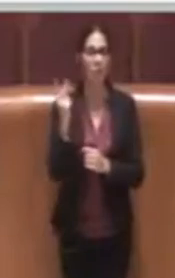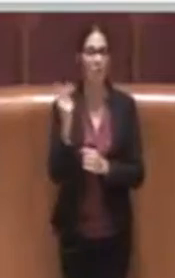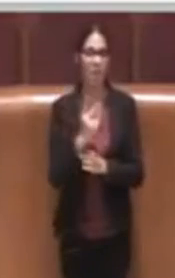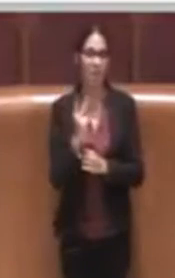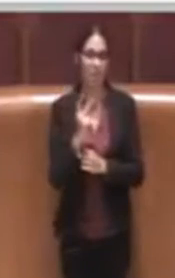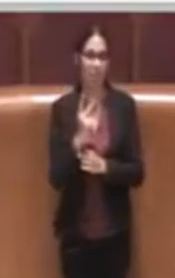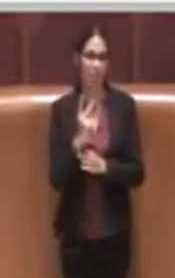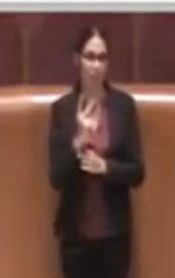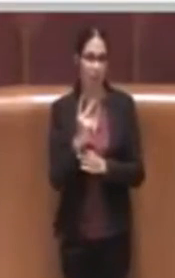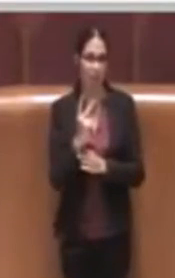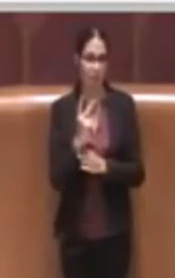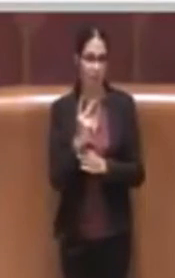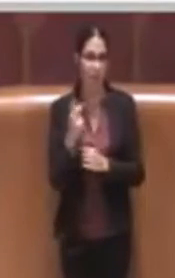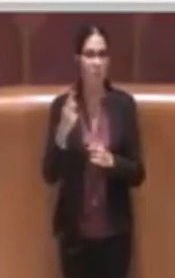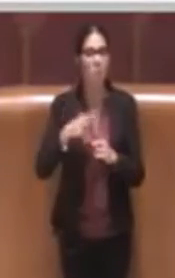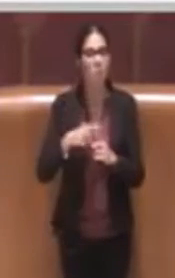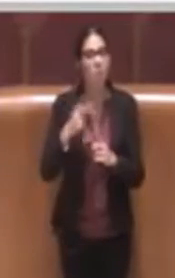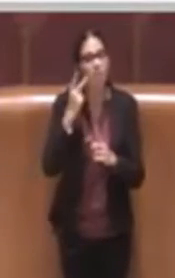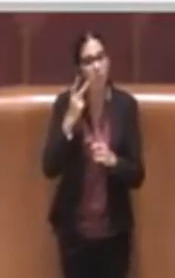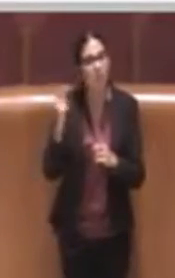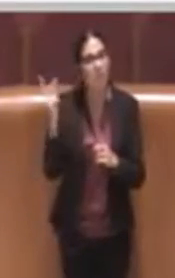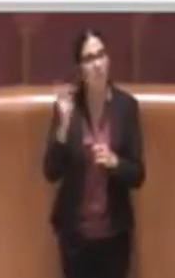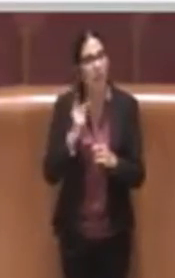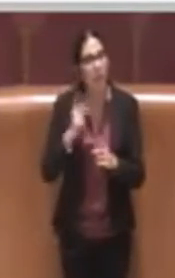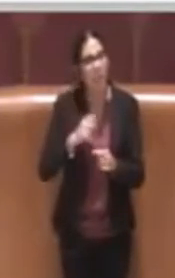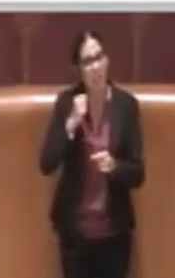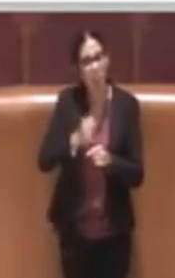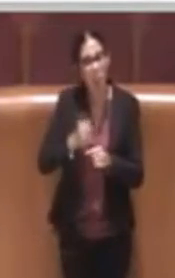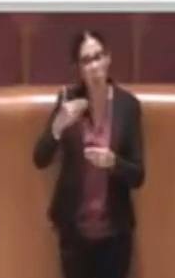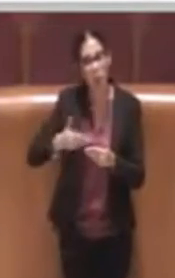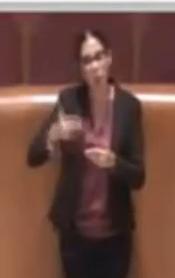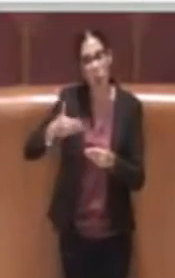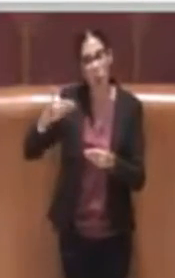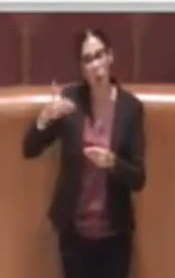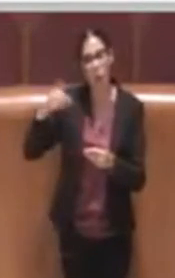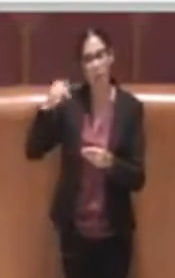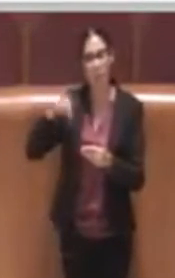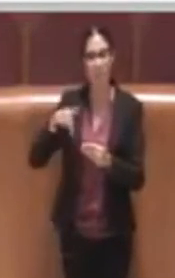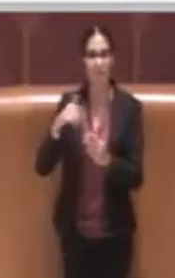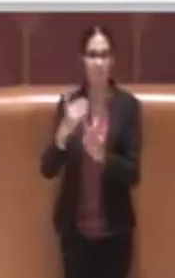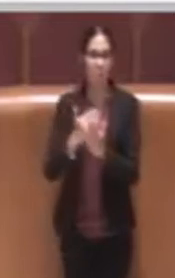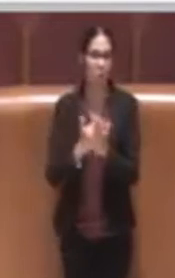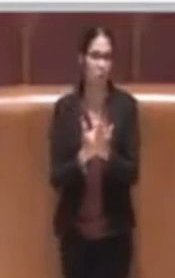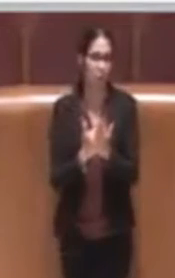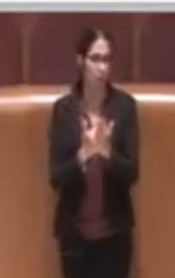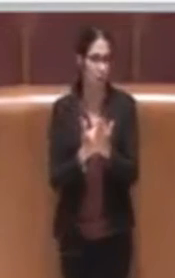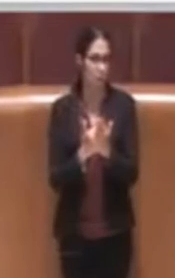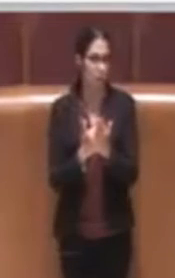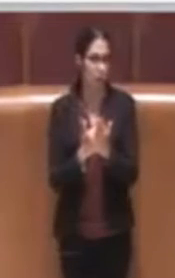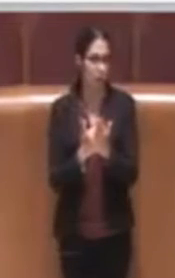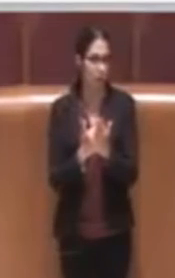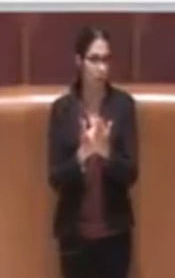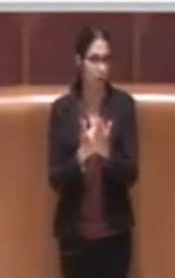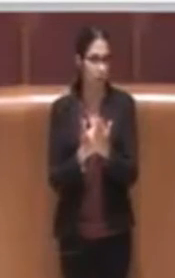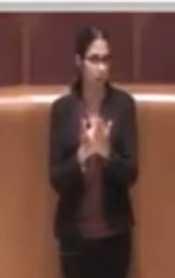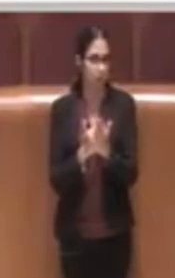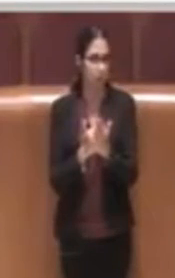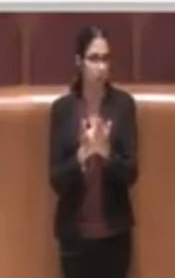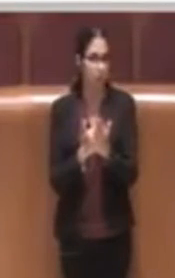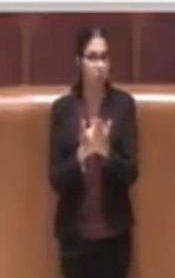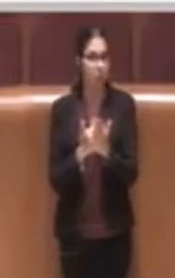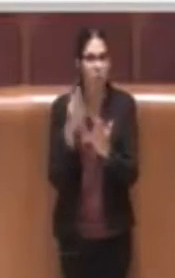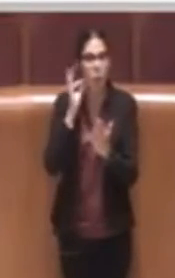e ripercorrere la storia di questo programma, non certo per andare insomma a tessere nelle lodi